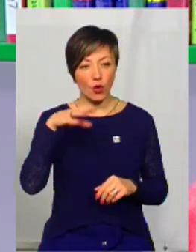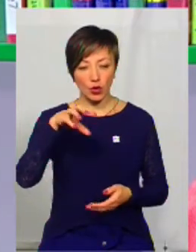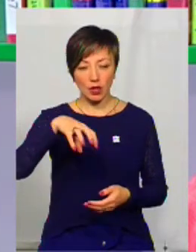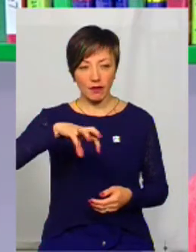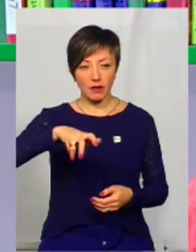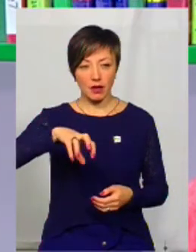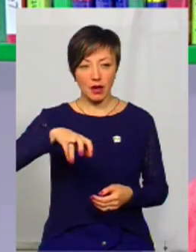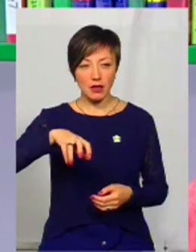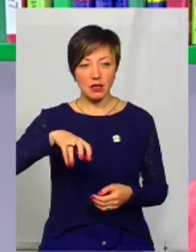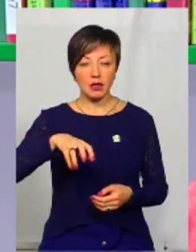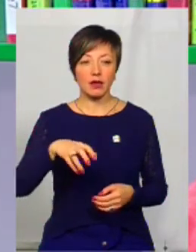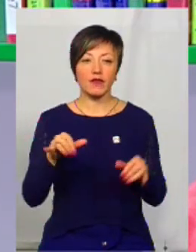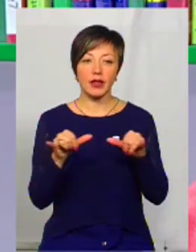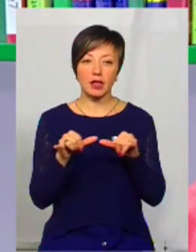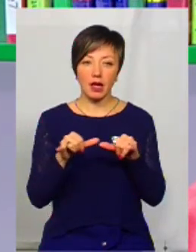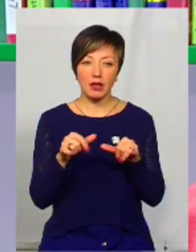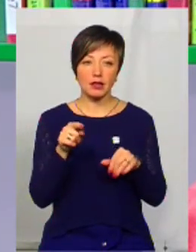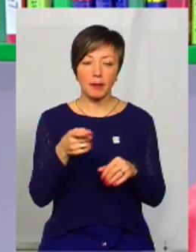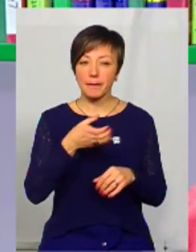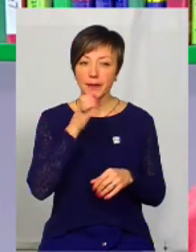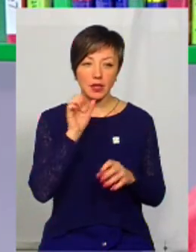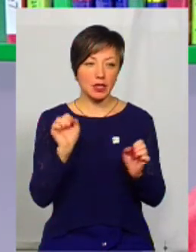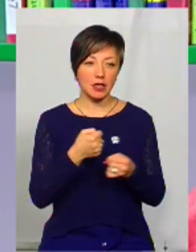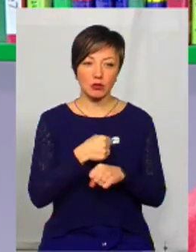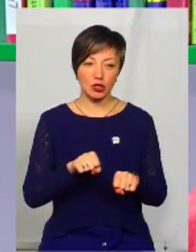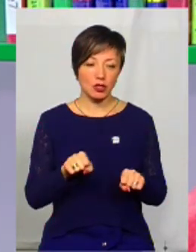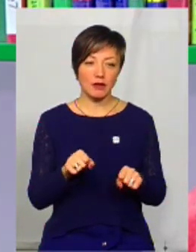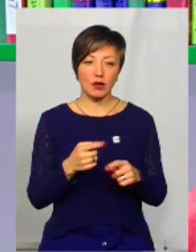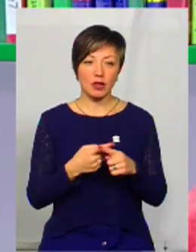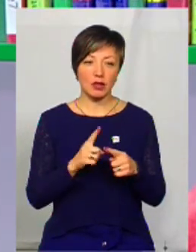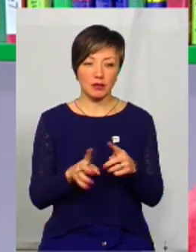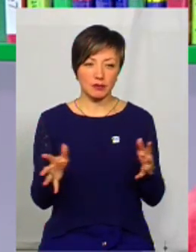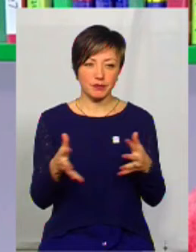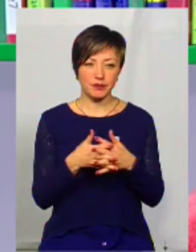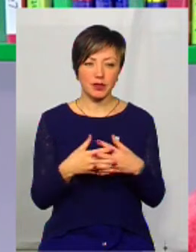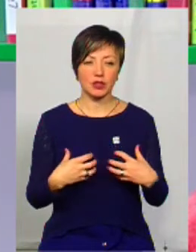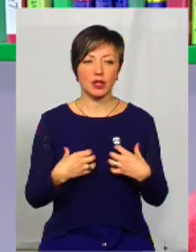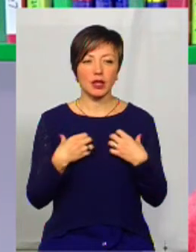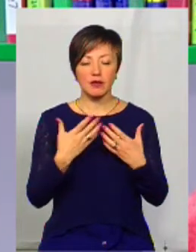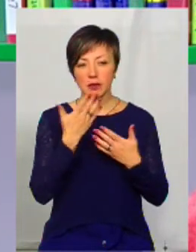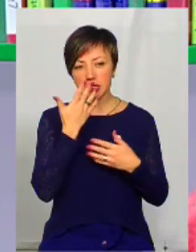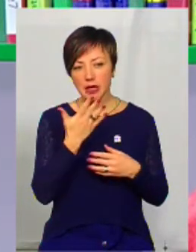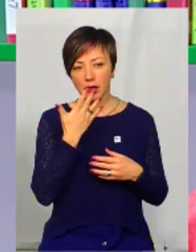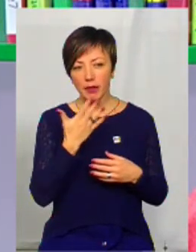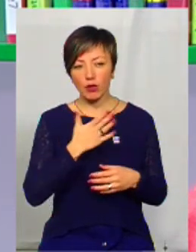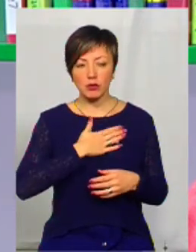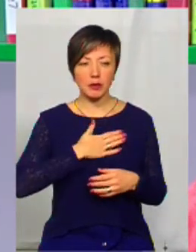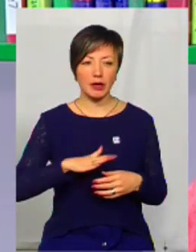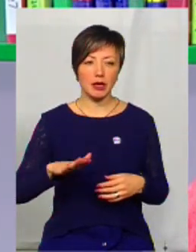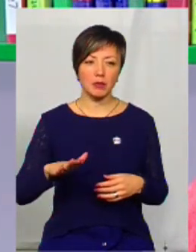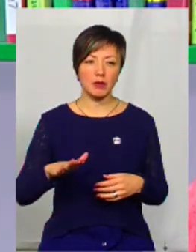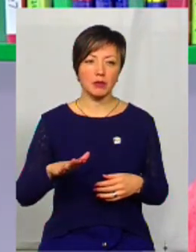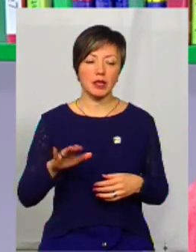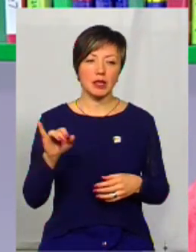в крані, в їдальні, її пити просто неможливо. Вона йде з жахливим запахом неприємним